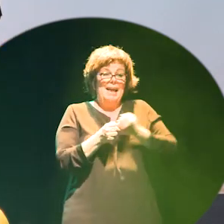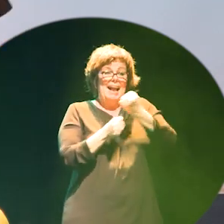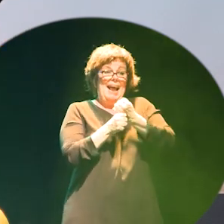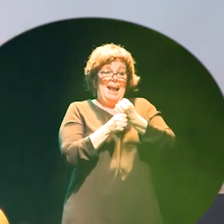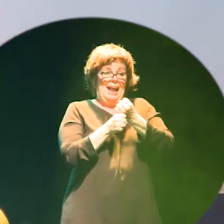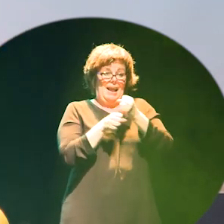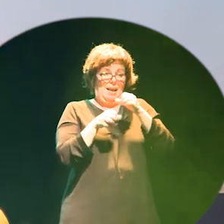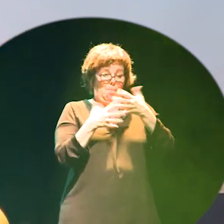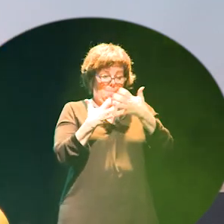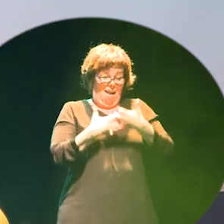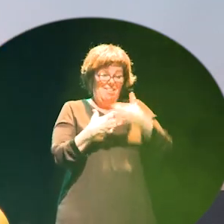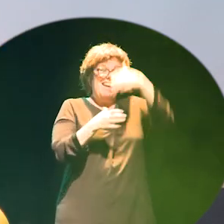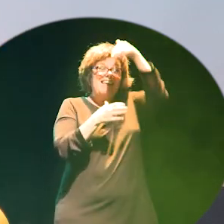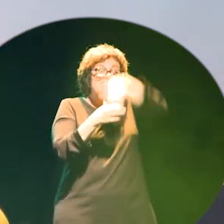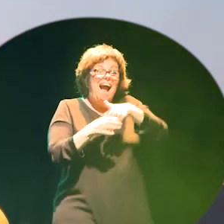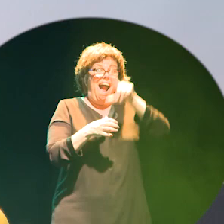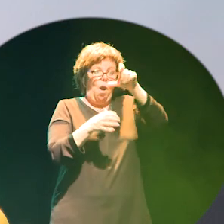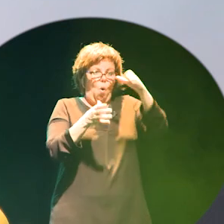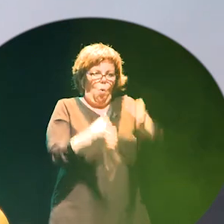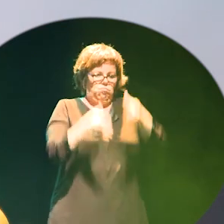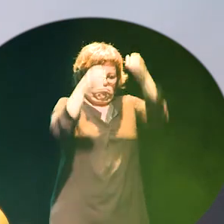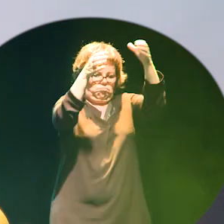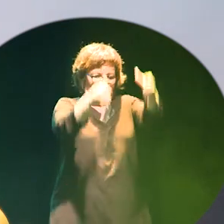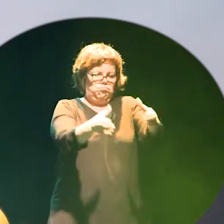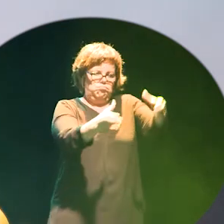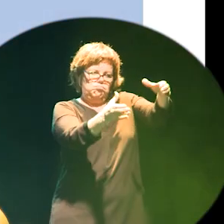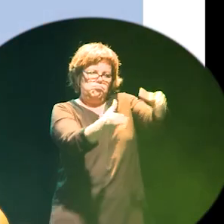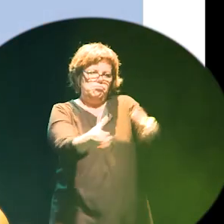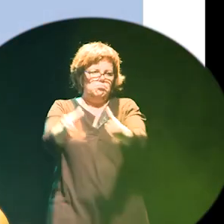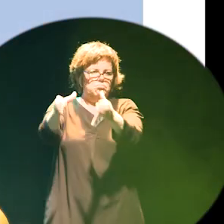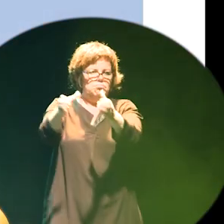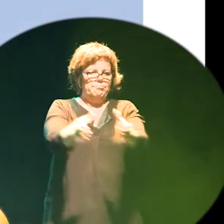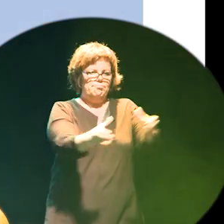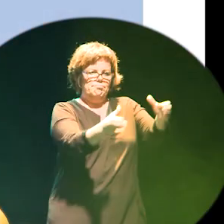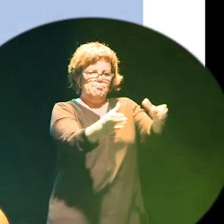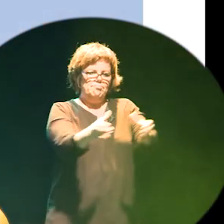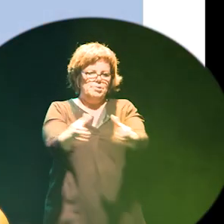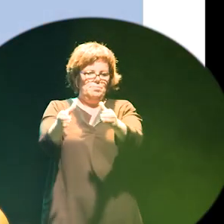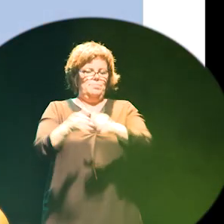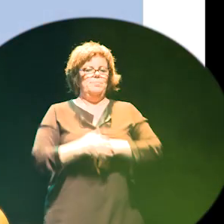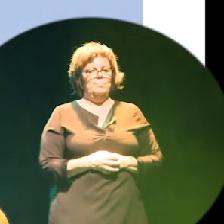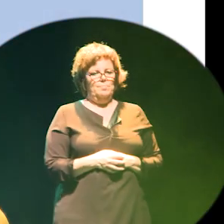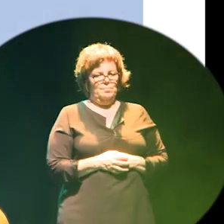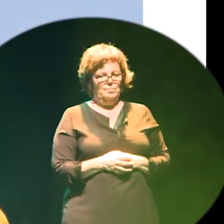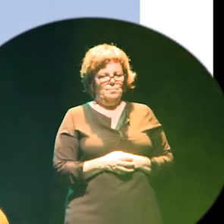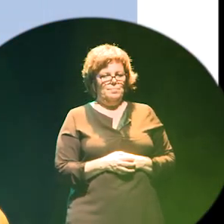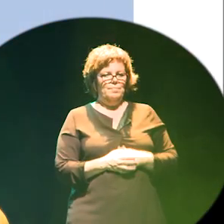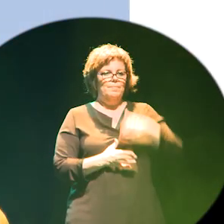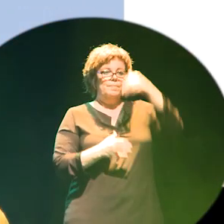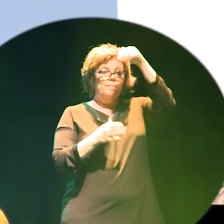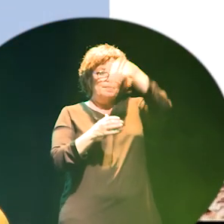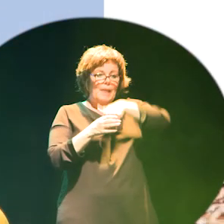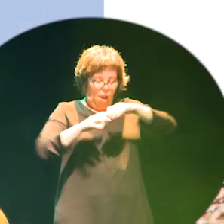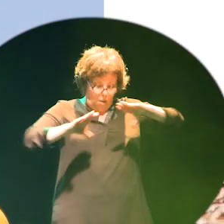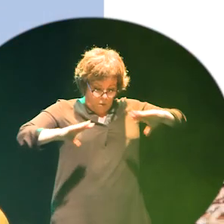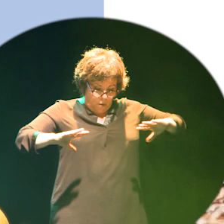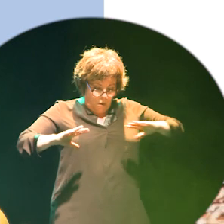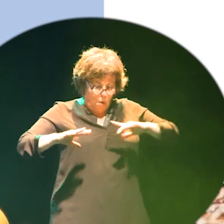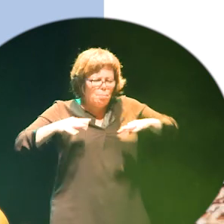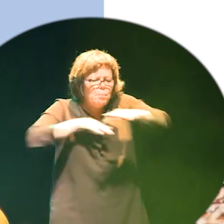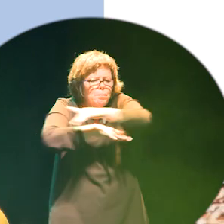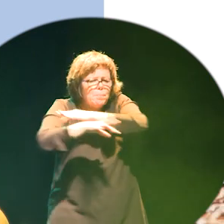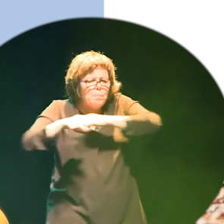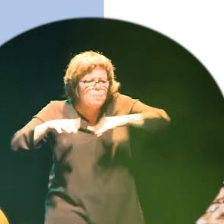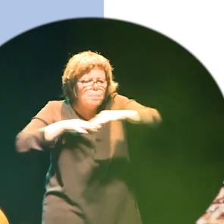dans l'eau pour compter le phytoplancton. Et voilà comment il fonctionne. Les particules dans un échantillon vont